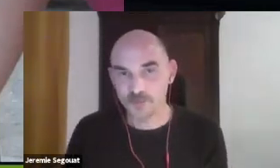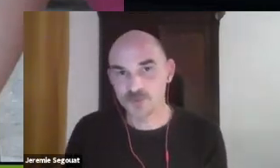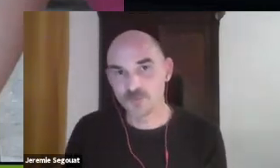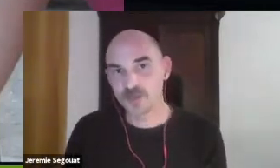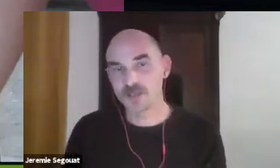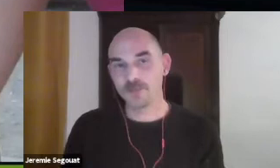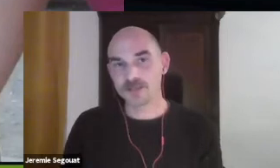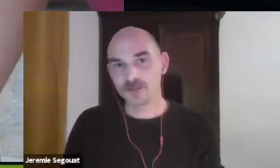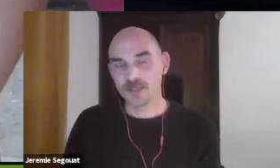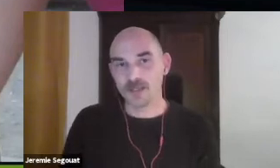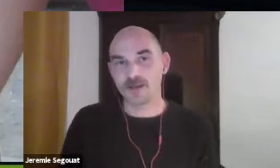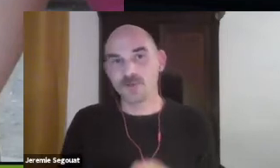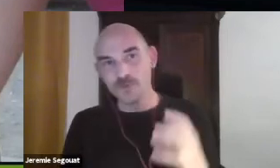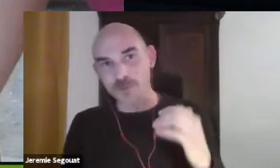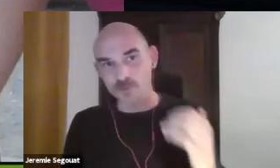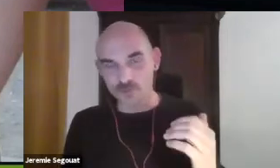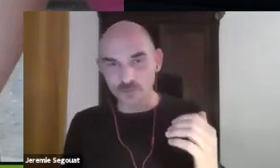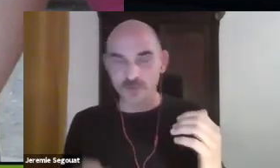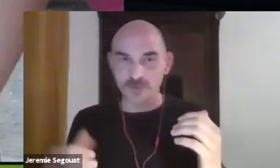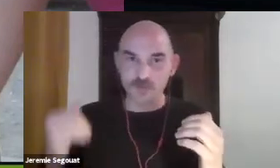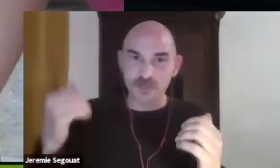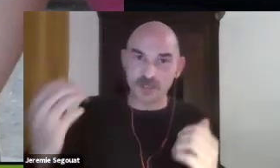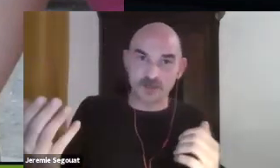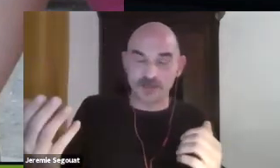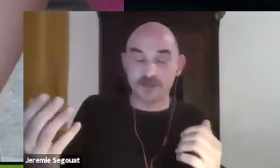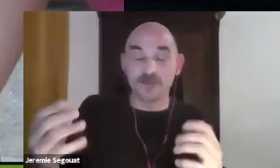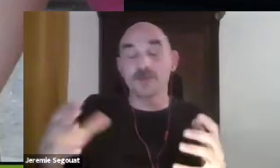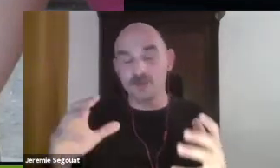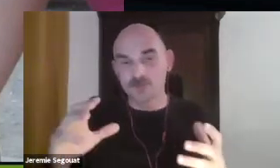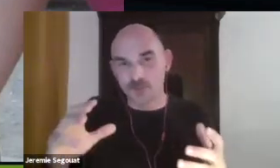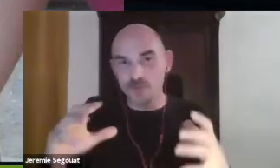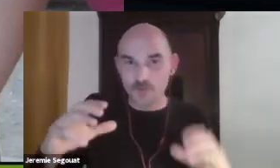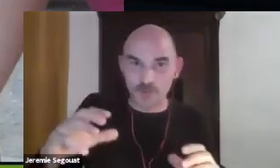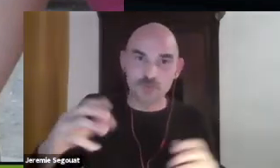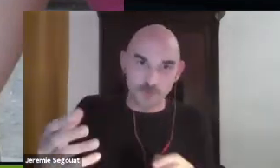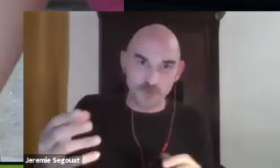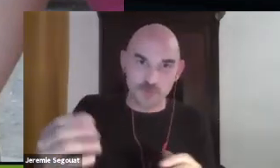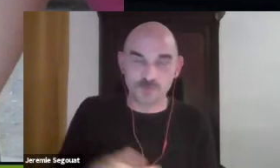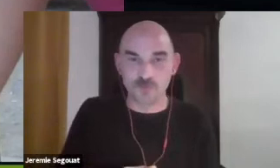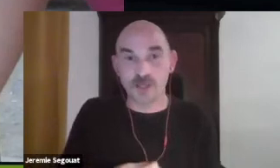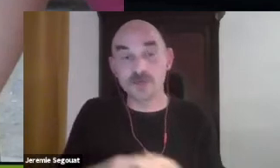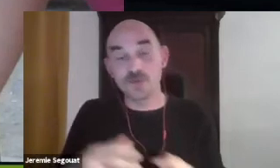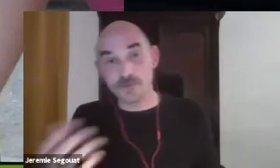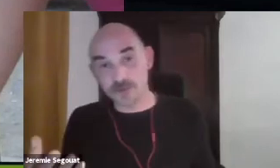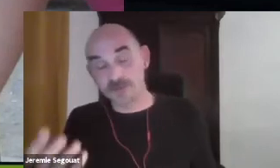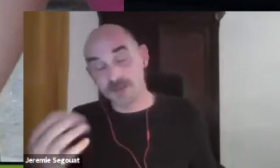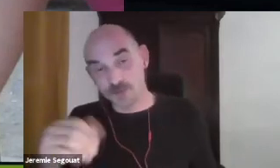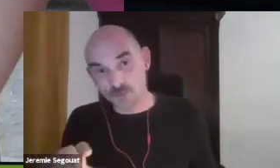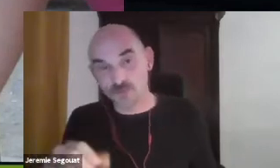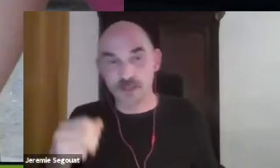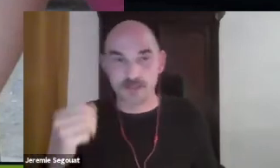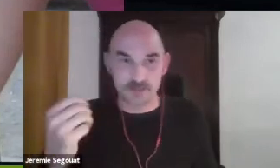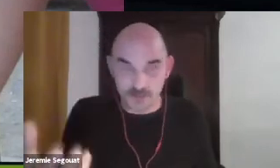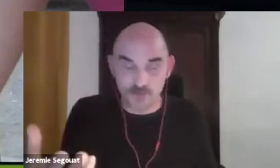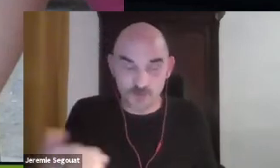voit parce qu'on voit qu'il y une personne qui a une main dessous et l'autre qui a et enfin elles ont chacune une main dessous une main dessus donc avec une main qui est